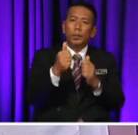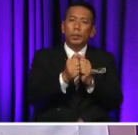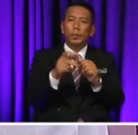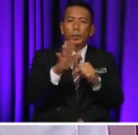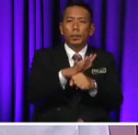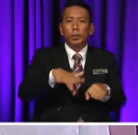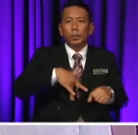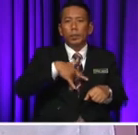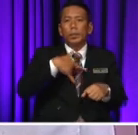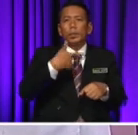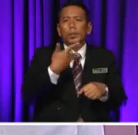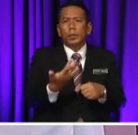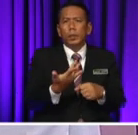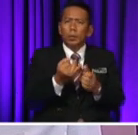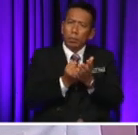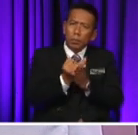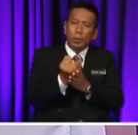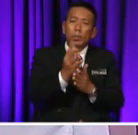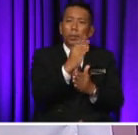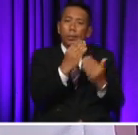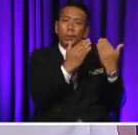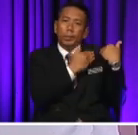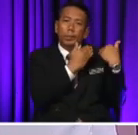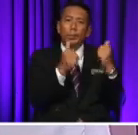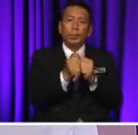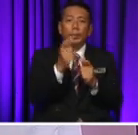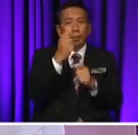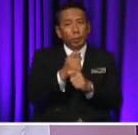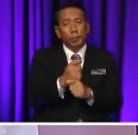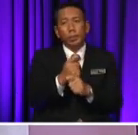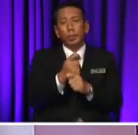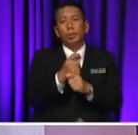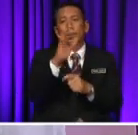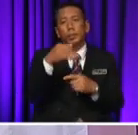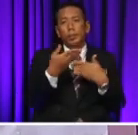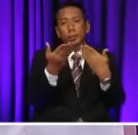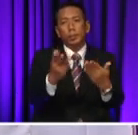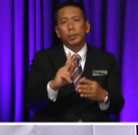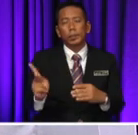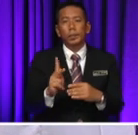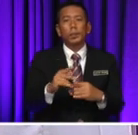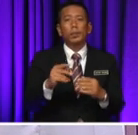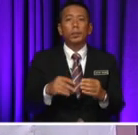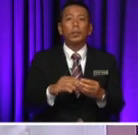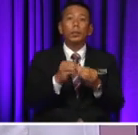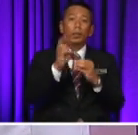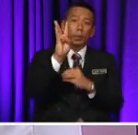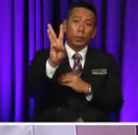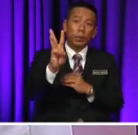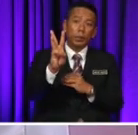Betapa kita sangat bertanggung jawab terhadap tugas dan yang diberikan tadi baik yang keenam yaitu